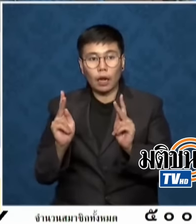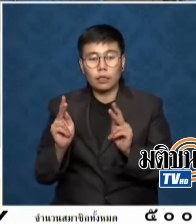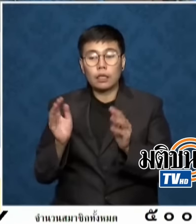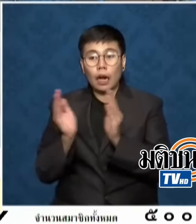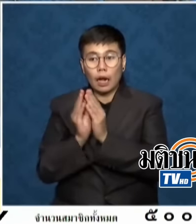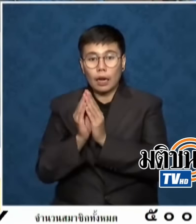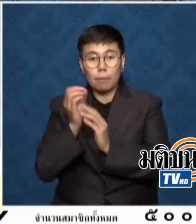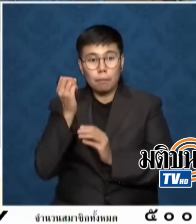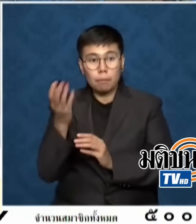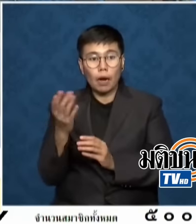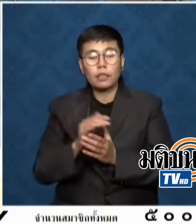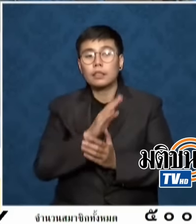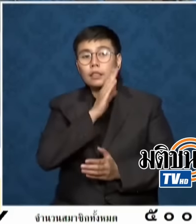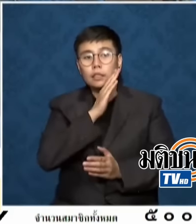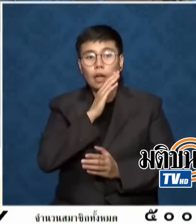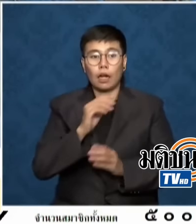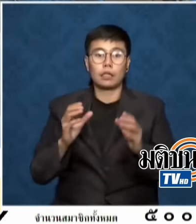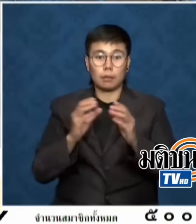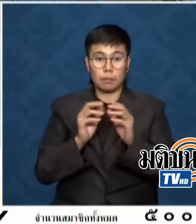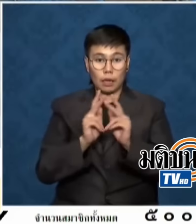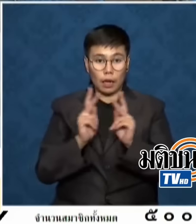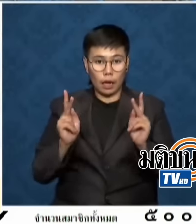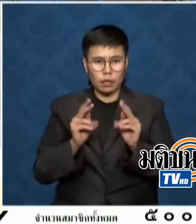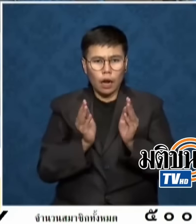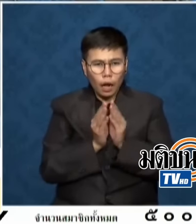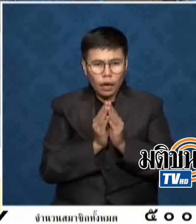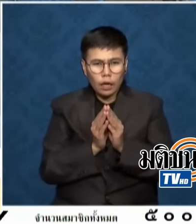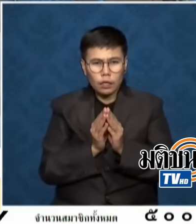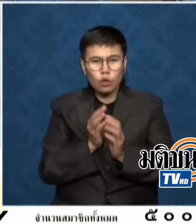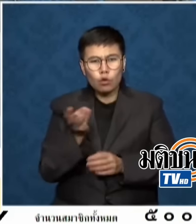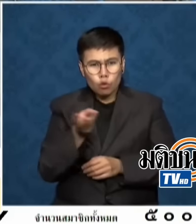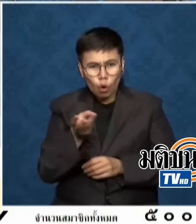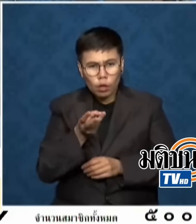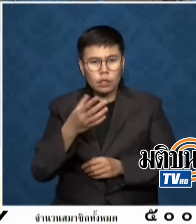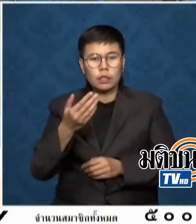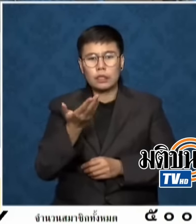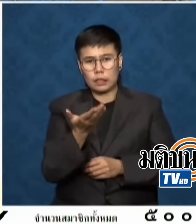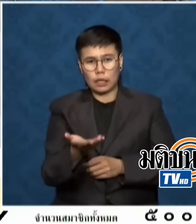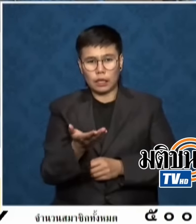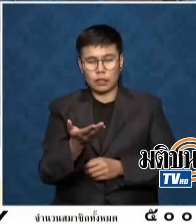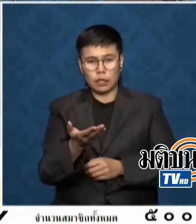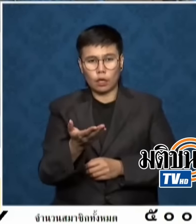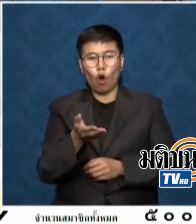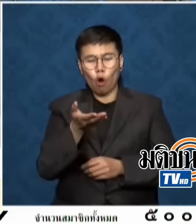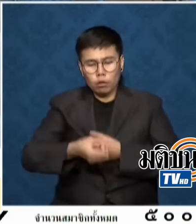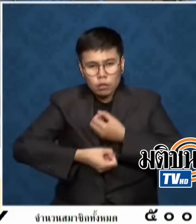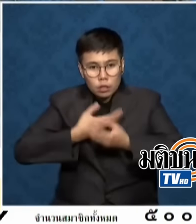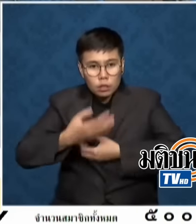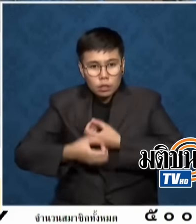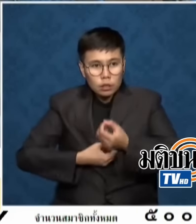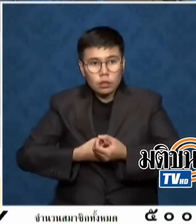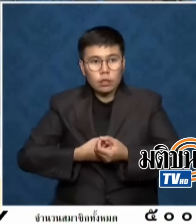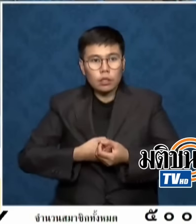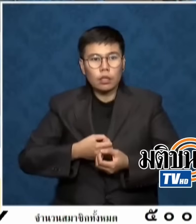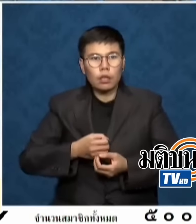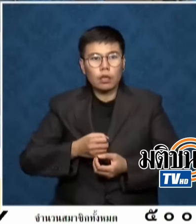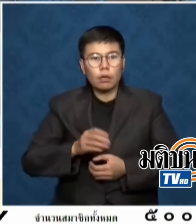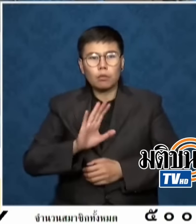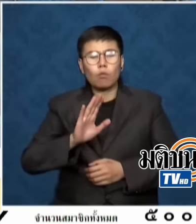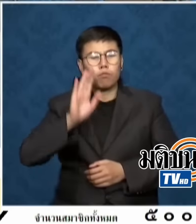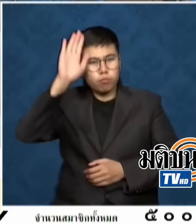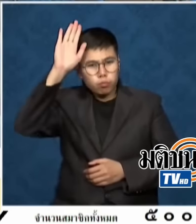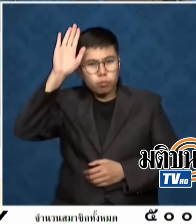ที่กรรมาธิการเสียงส่วนน้อยเนี่ยเมื่อท่านอภิปรายที่ท่านสมหวนความเห็นไว้เนี่ยไม่อาจจะไม่ต้องโหวต